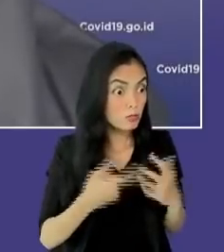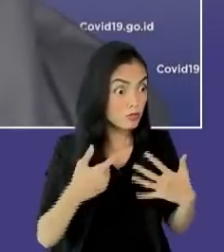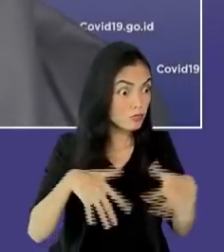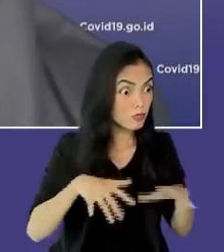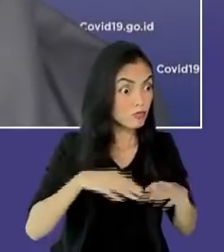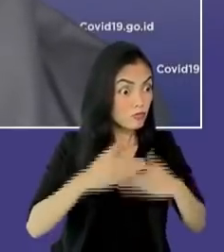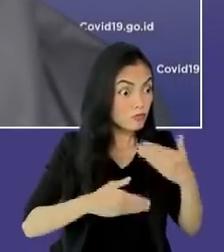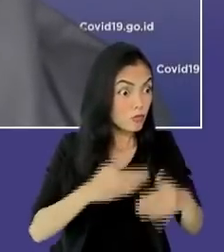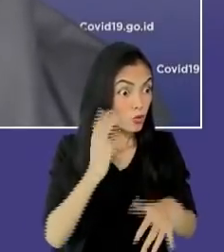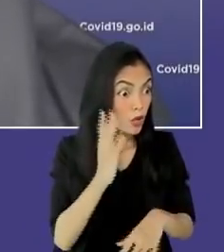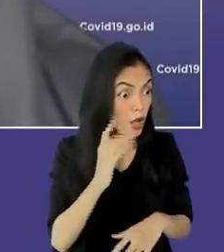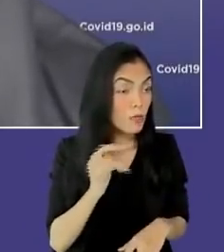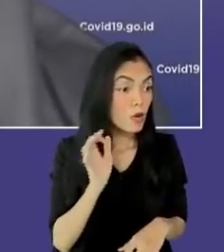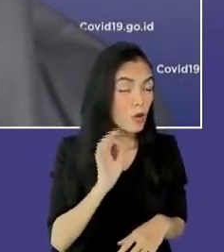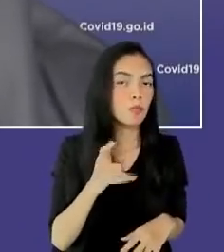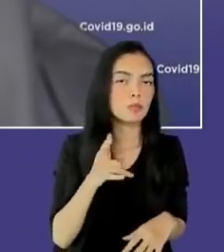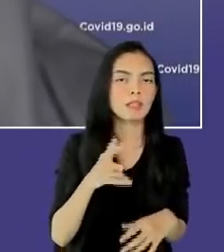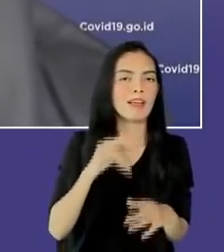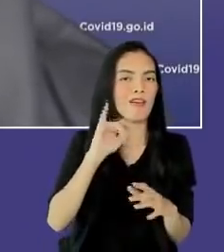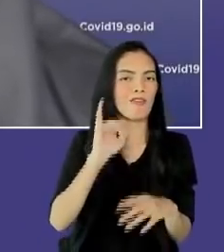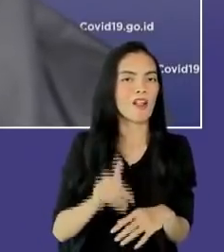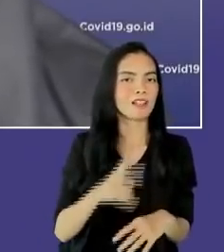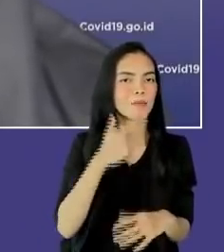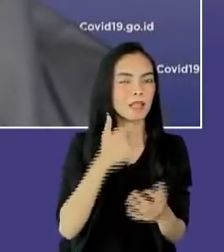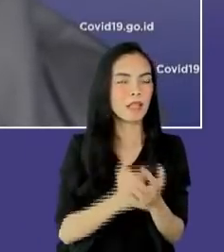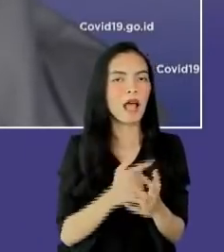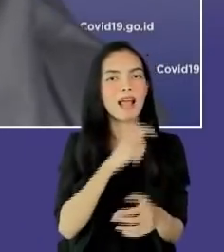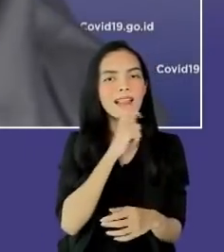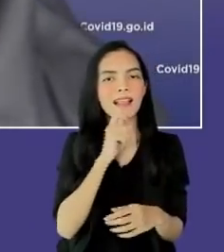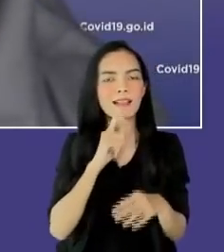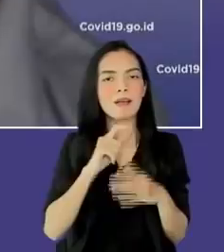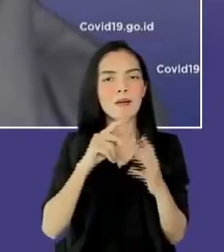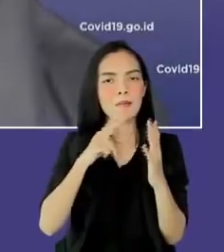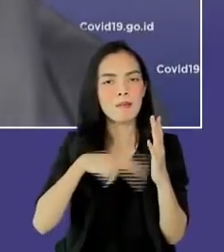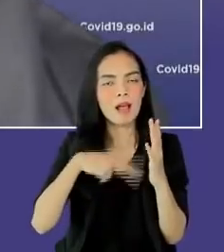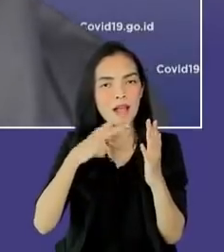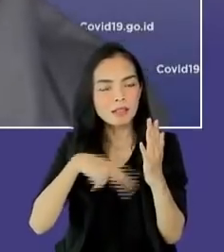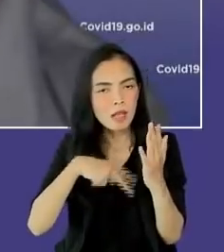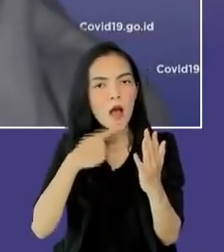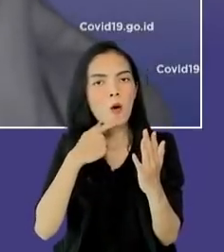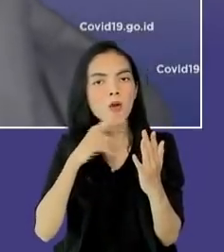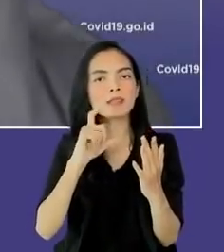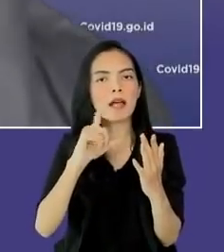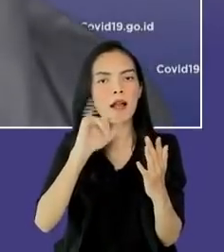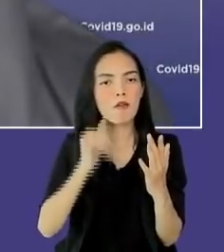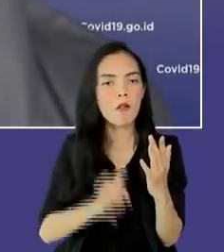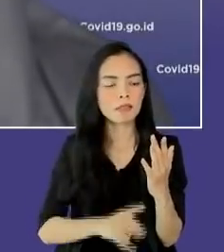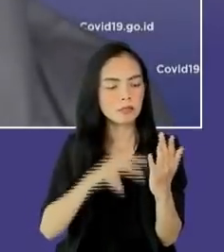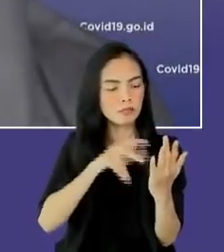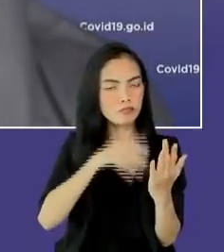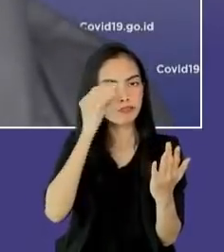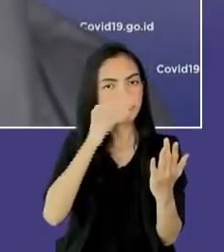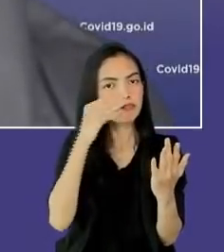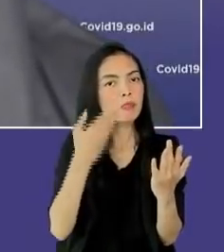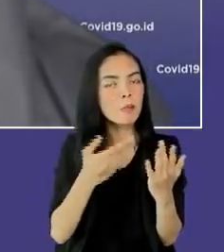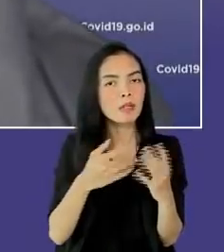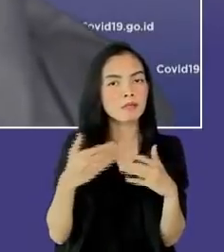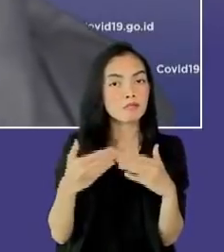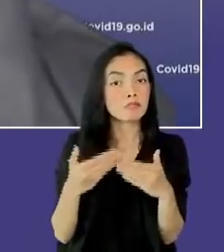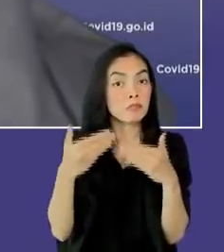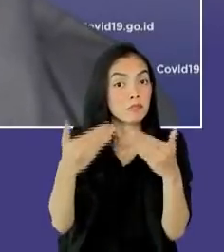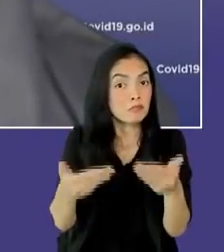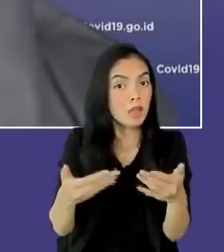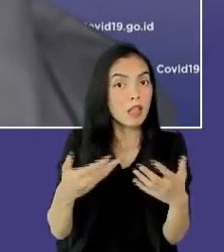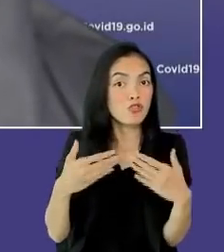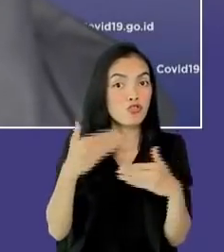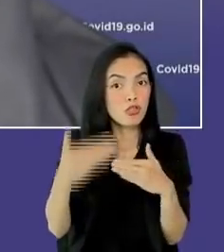penting sebetulnya evaluasi ini. Dan ternyata masih belajar juga nih untuk membaca si evaluasi ini ternyata ya. Silakan Dokter Dewi